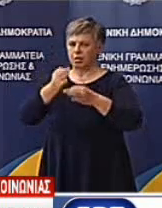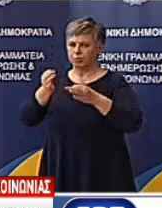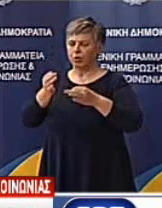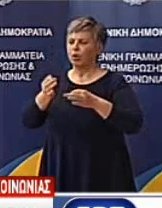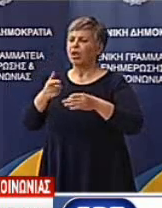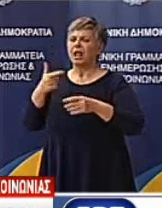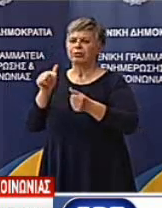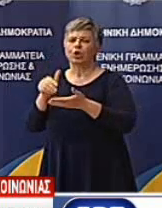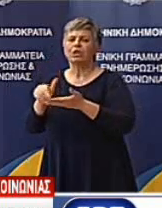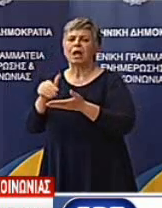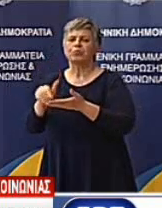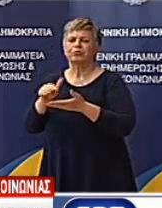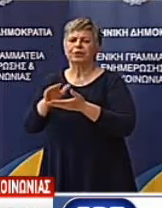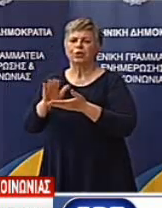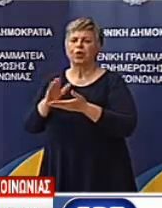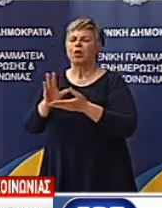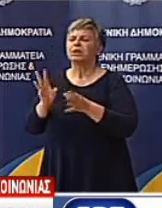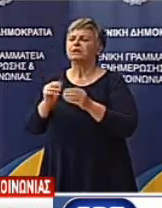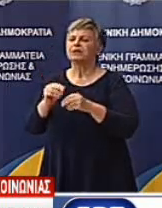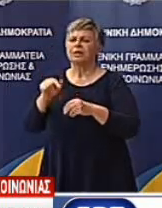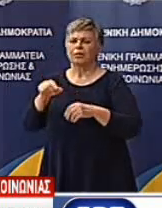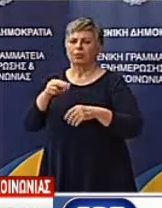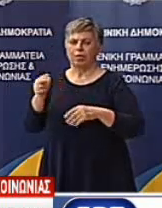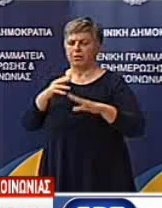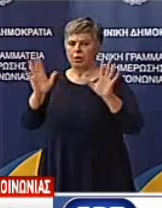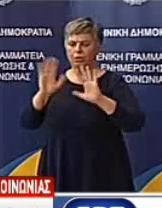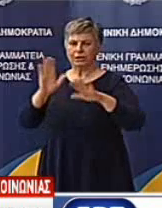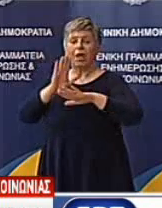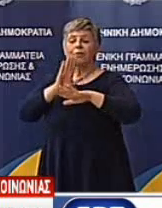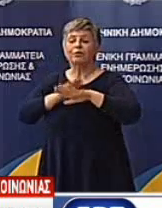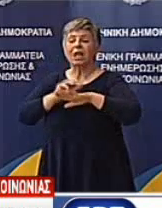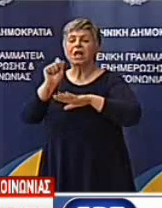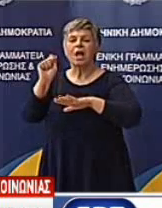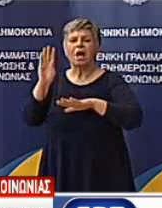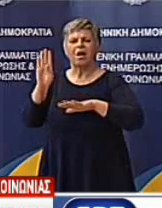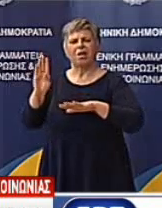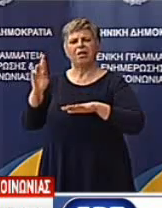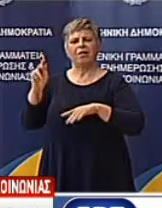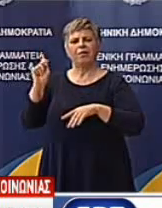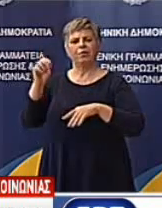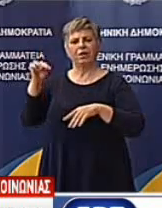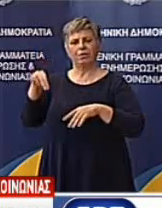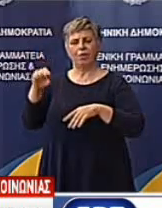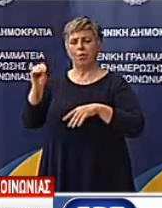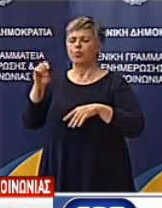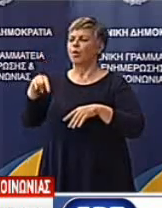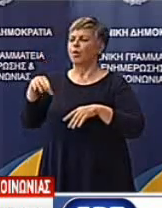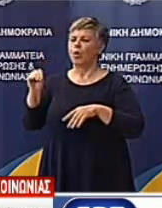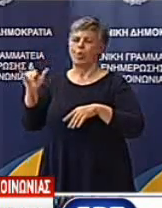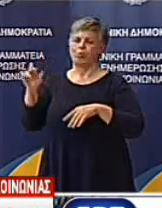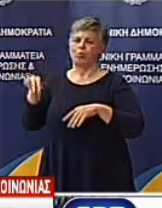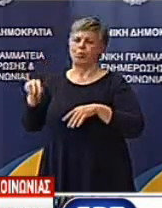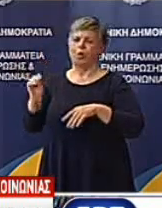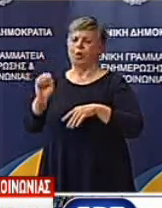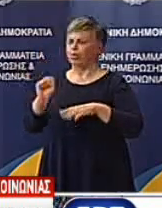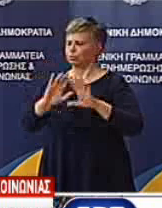αποφύγω. Ξέχασα απλώς. Η απάντηση είναι όχι. Ωραία. Η απάντηση είναι όχι. Λοιπόν, δεν προσπάθησα να το